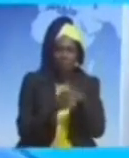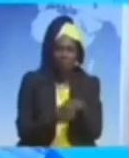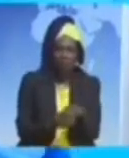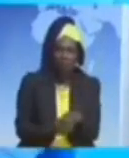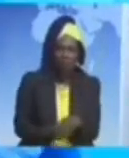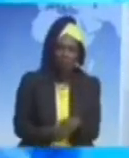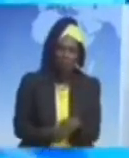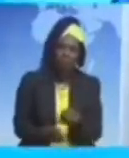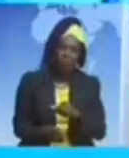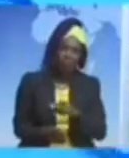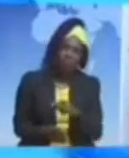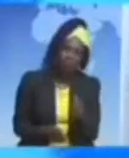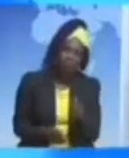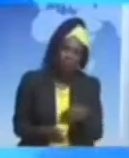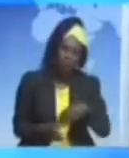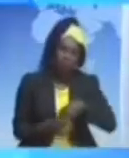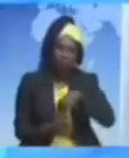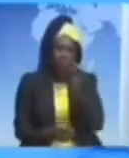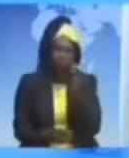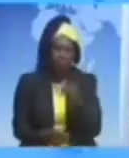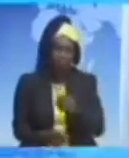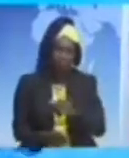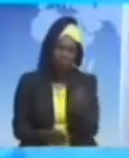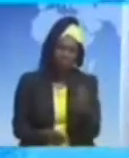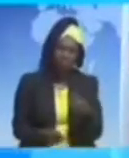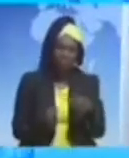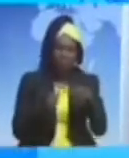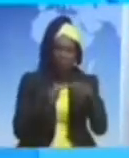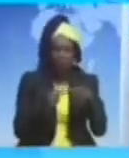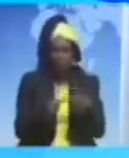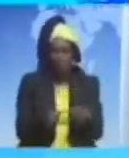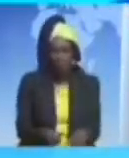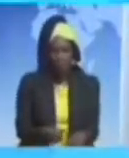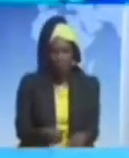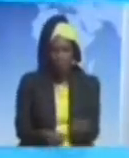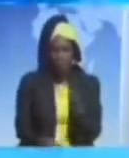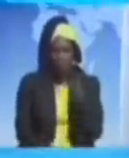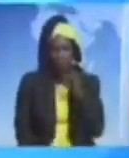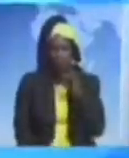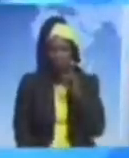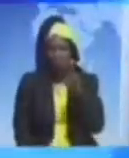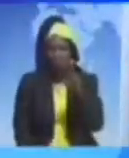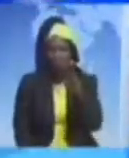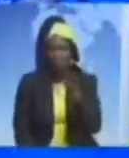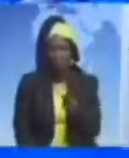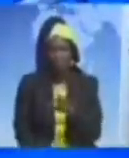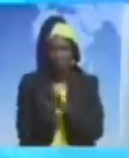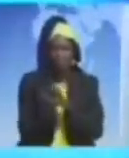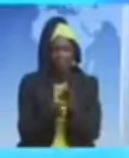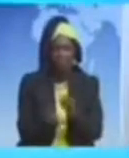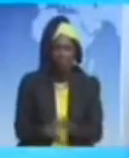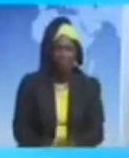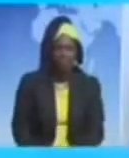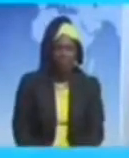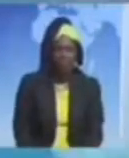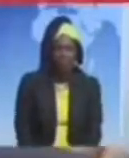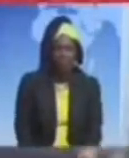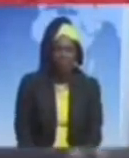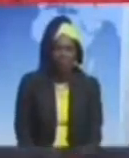à leur poste ou mutés à d'autres. Les détails dans ce reportage de Linda Nyumba Mungengi de notre